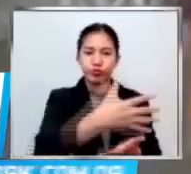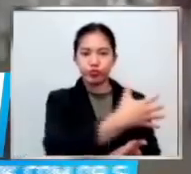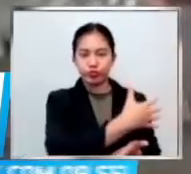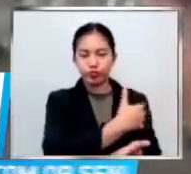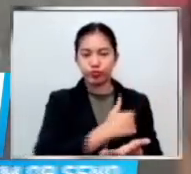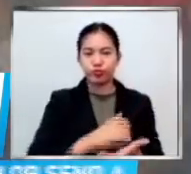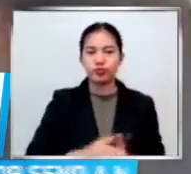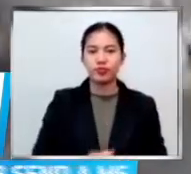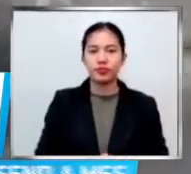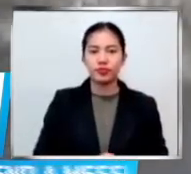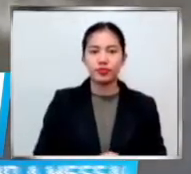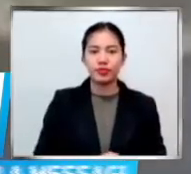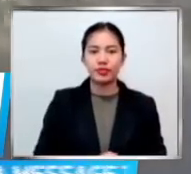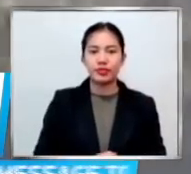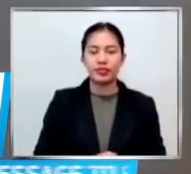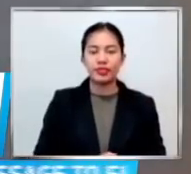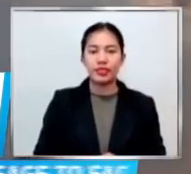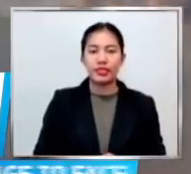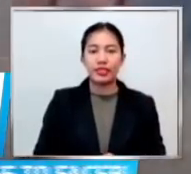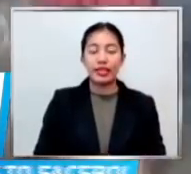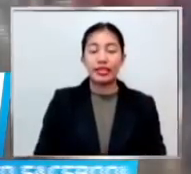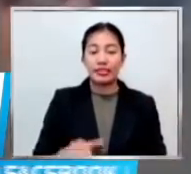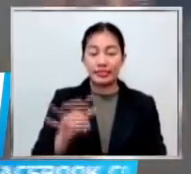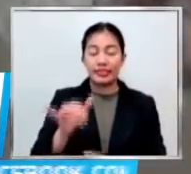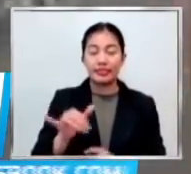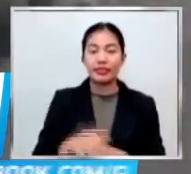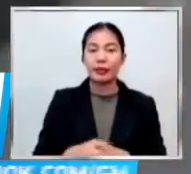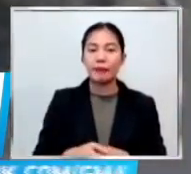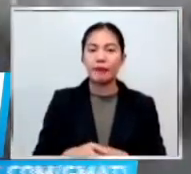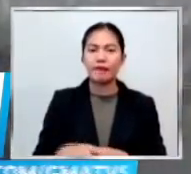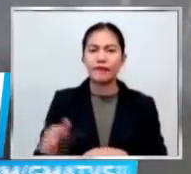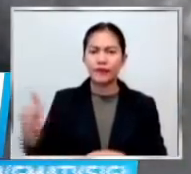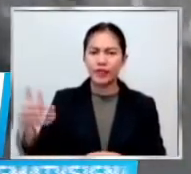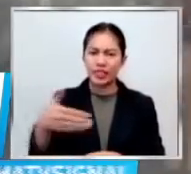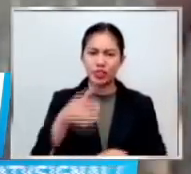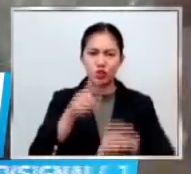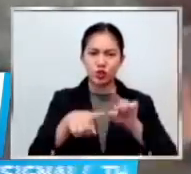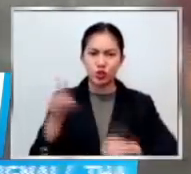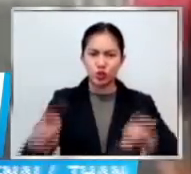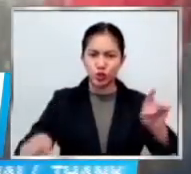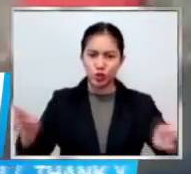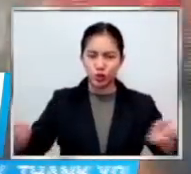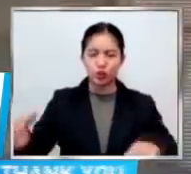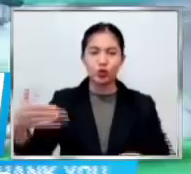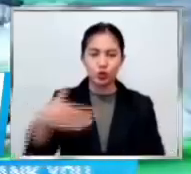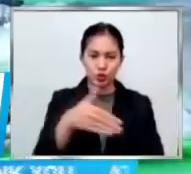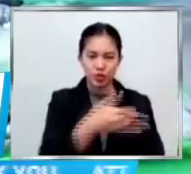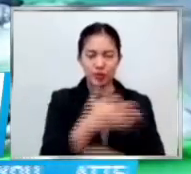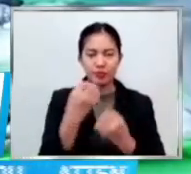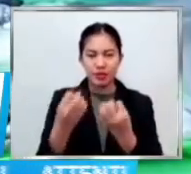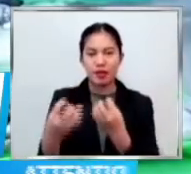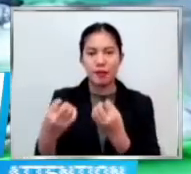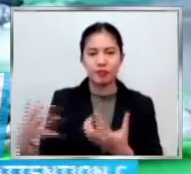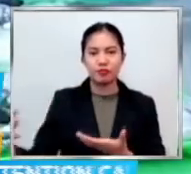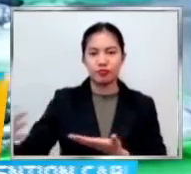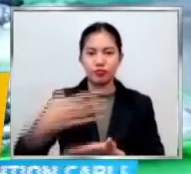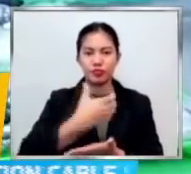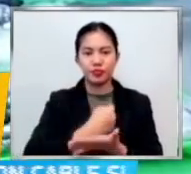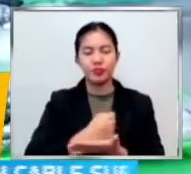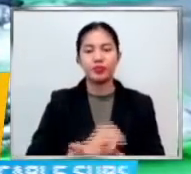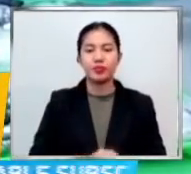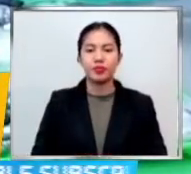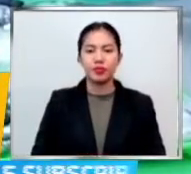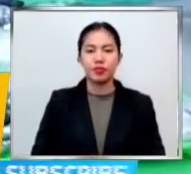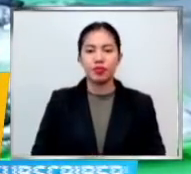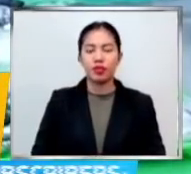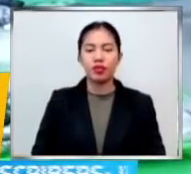nilang bitana. Ayon sa BIFAR, daanan talaga ng iba't ibang uri ng isda ang lugar, kaya maraming nahuhuli rito. Isa raw sa mga mekanismong